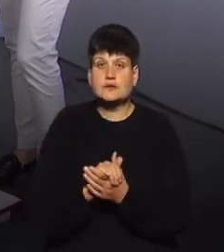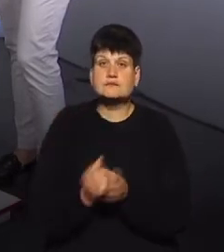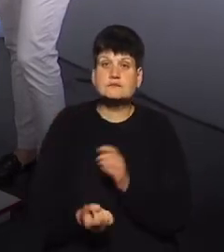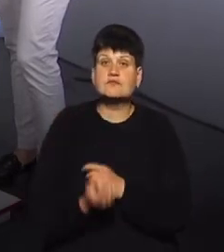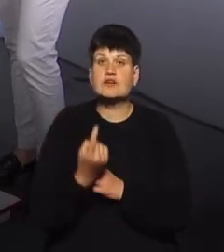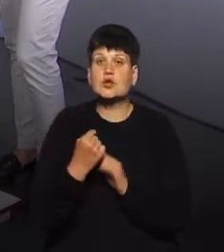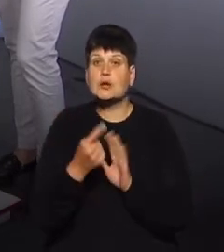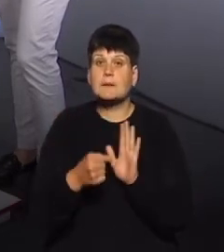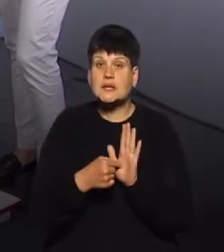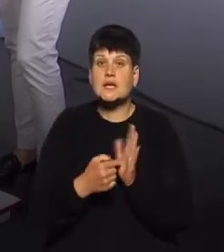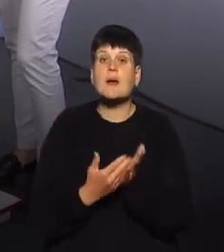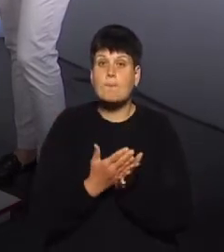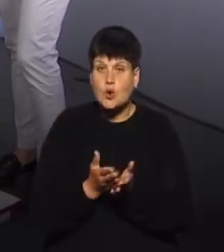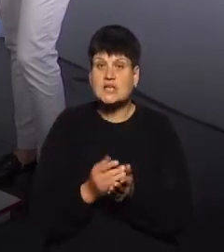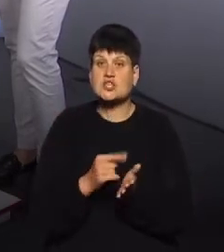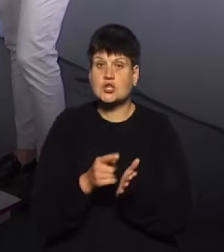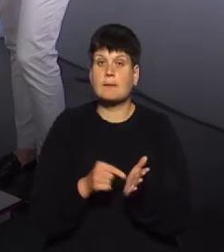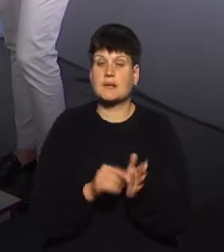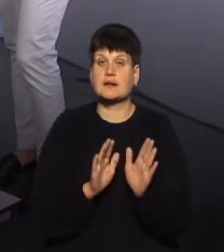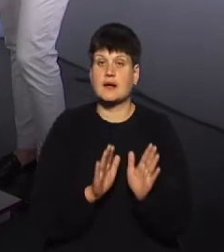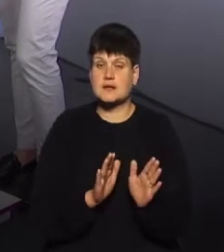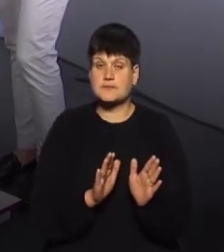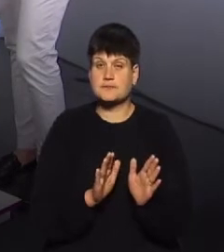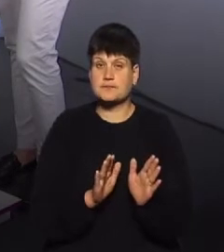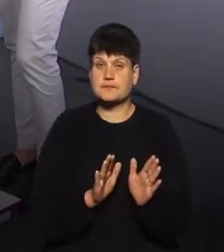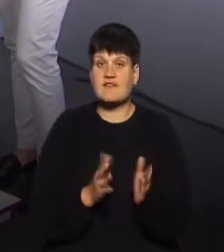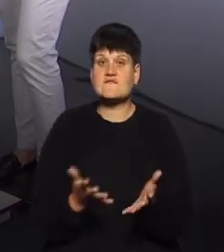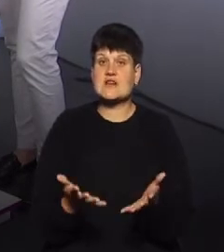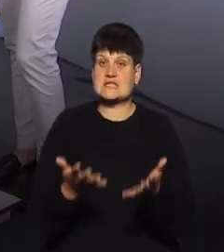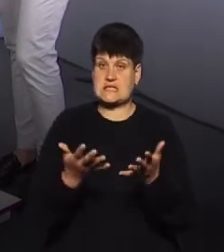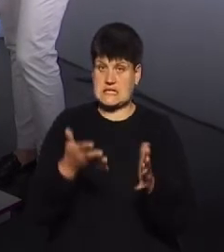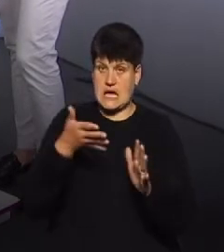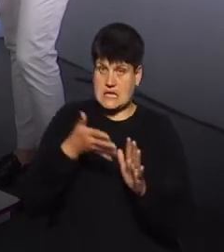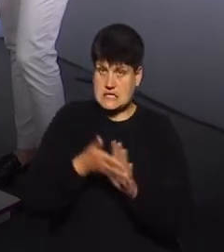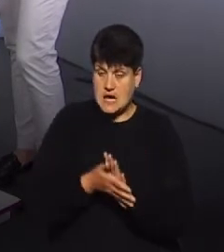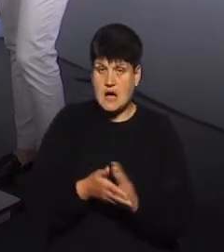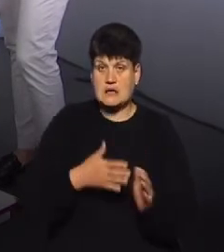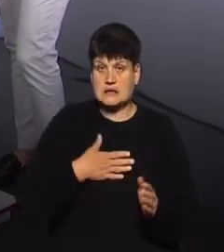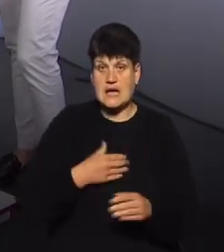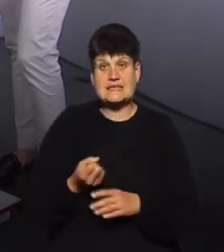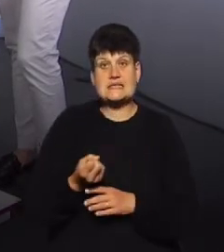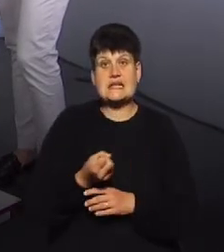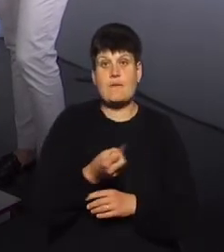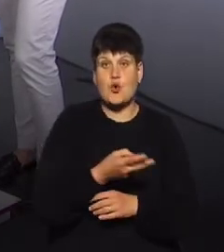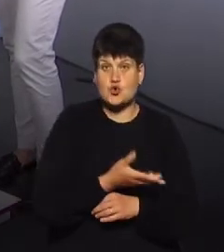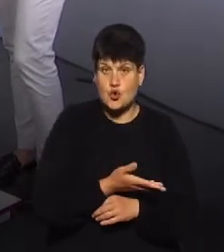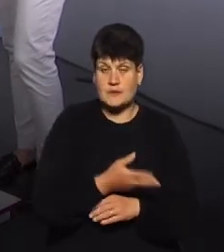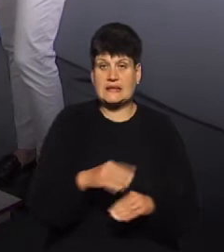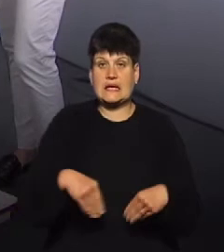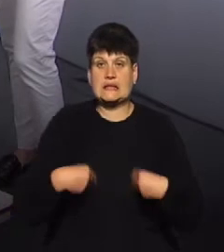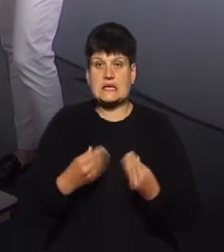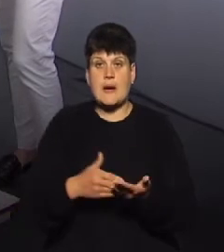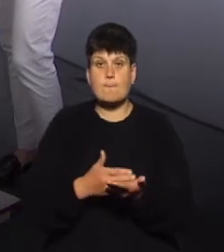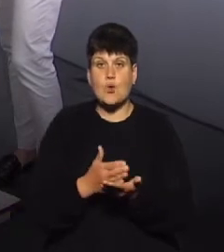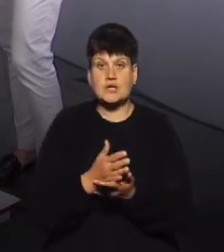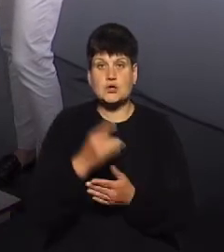політичне питання, бо тому що визнання нас депортованими, надання політичної оцінки цим